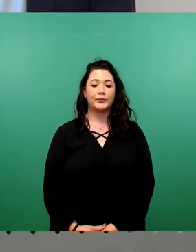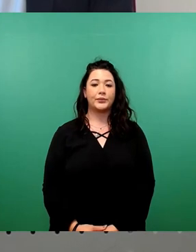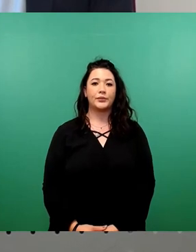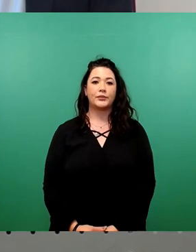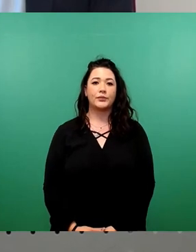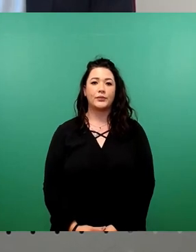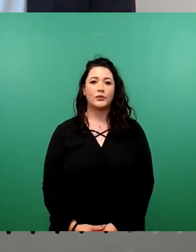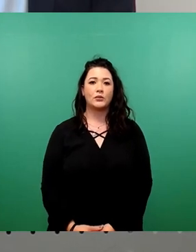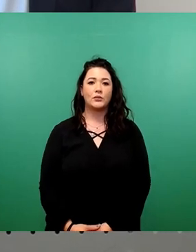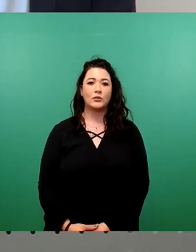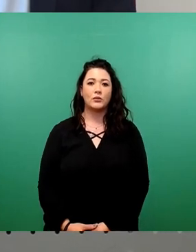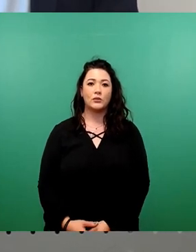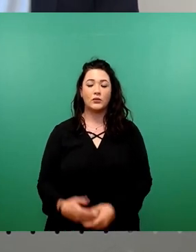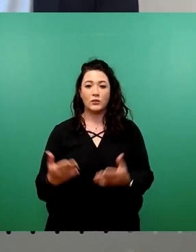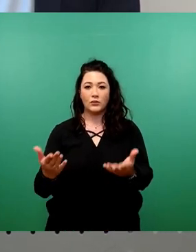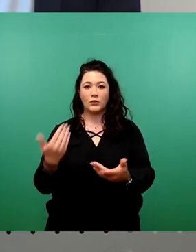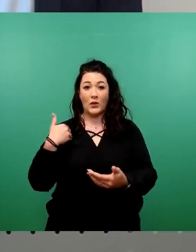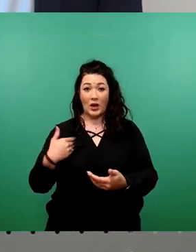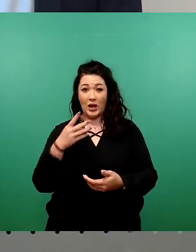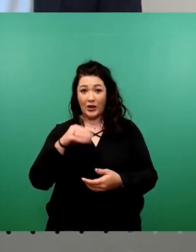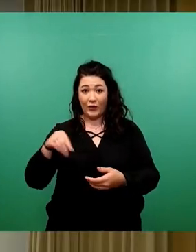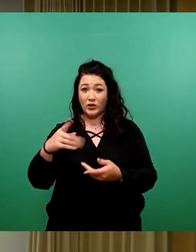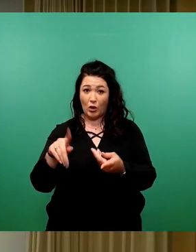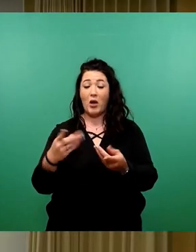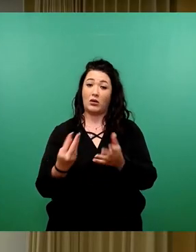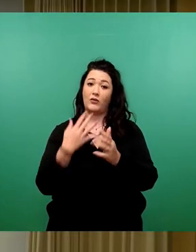Herr Würz auch noch zum Abstimmungsverhalten. Bitte schön.